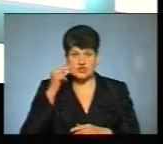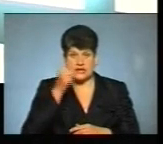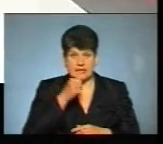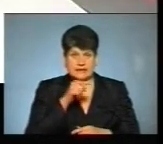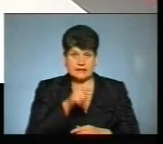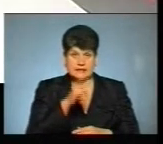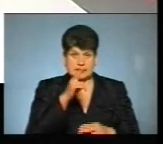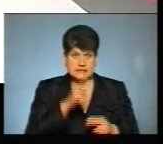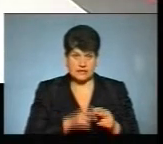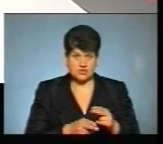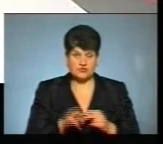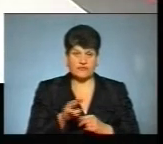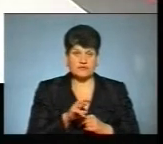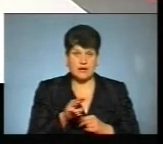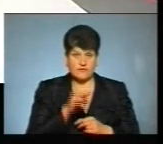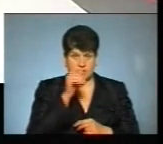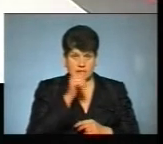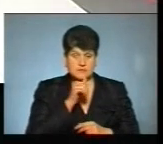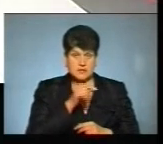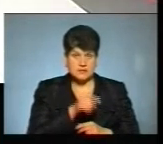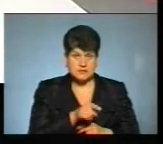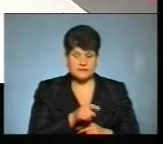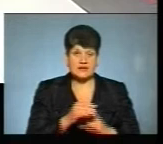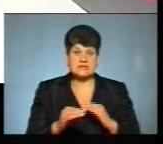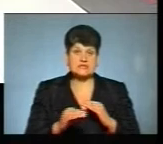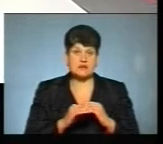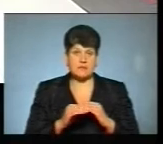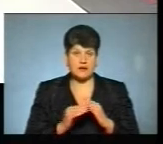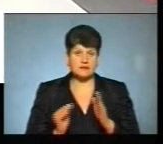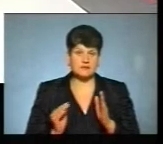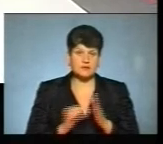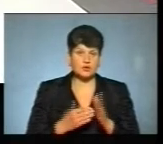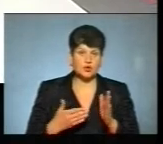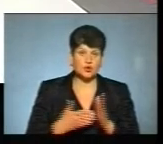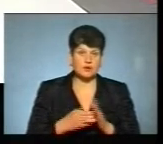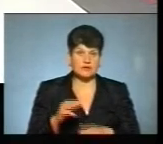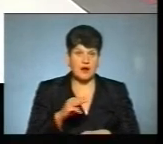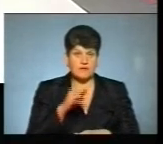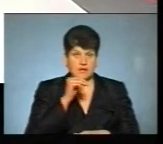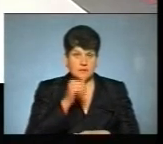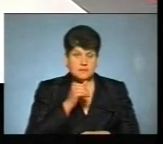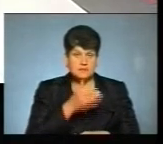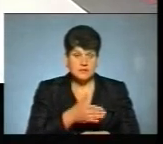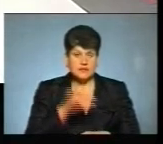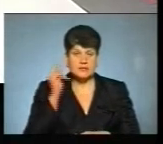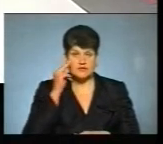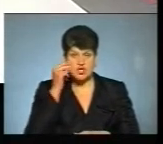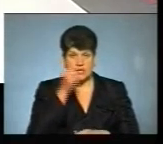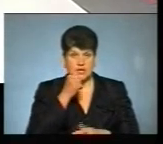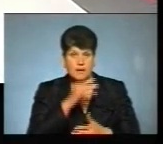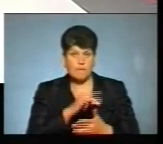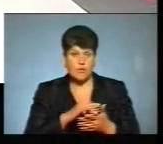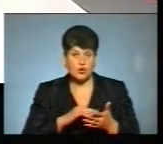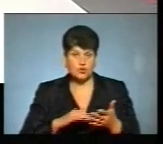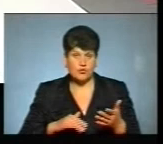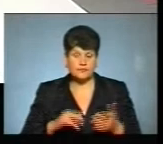них закінчується в травні місяці, стипендії закладені до травня місяця, так як навчальний рік продовжений і